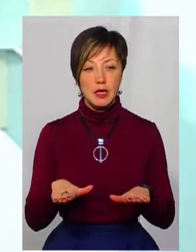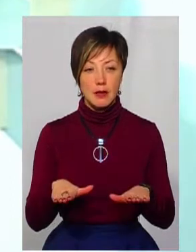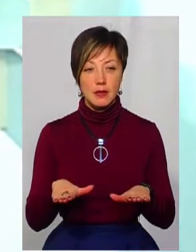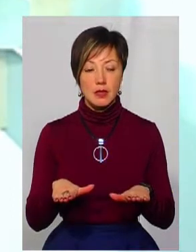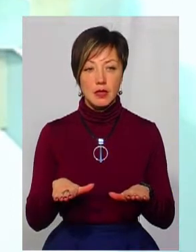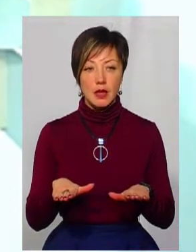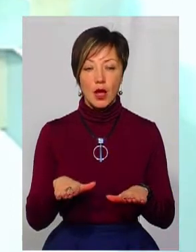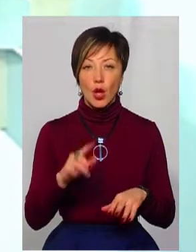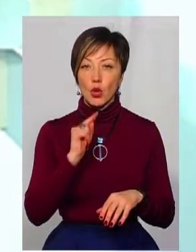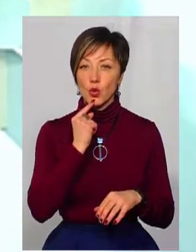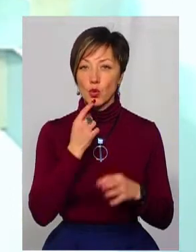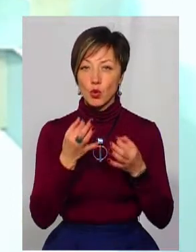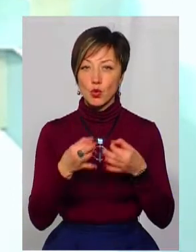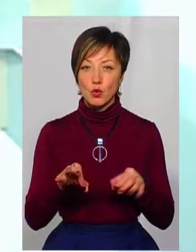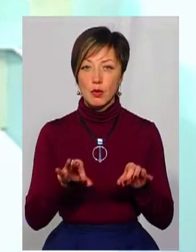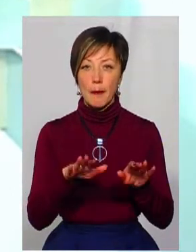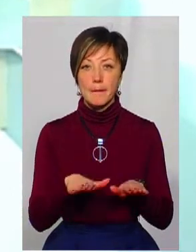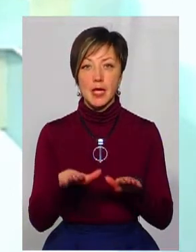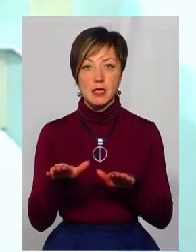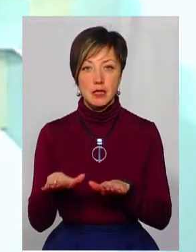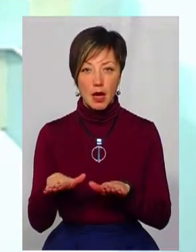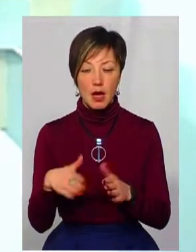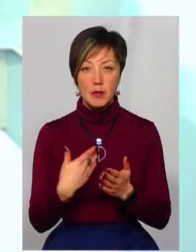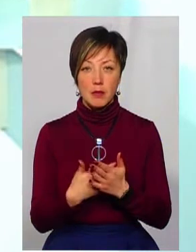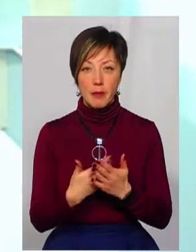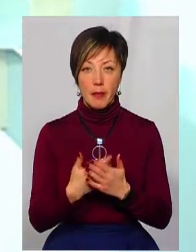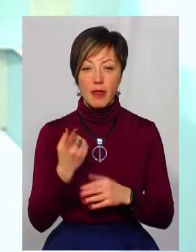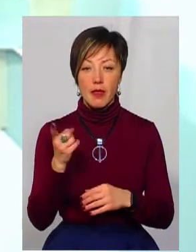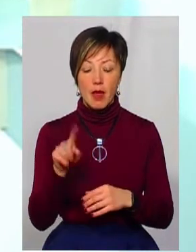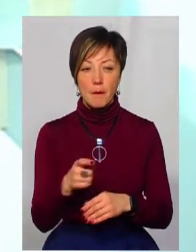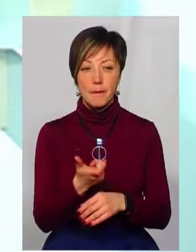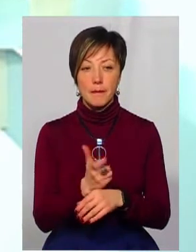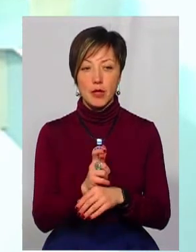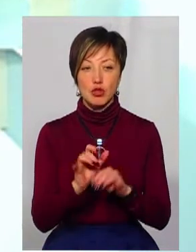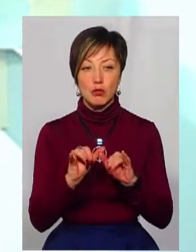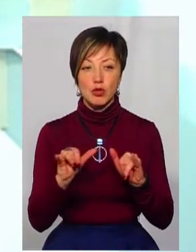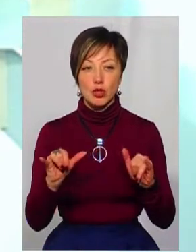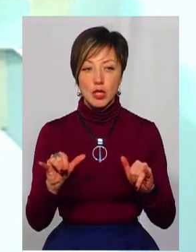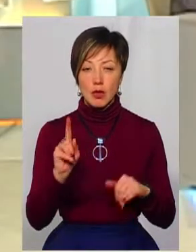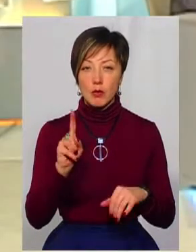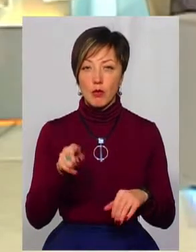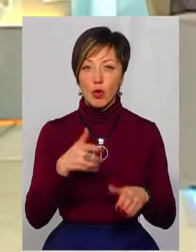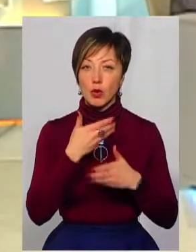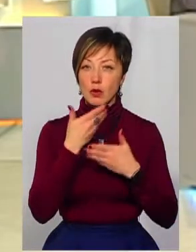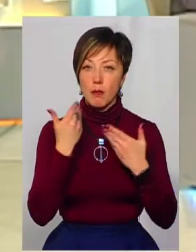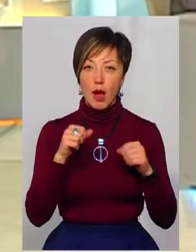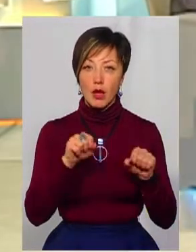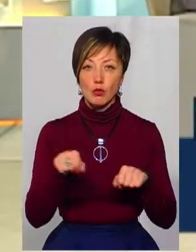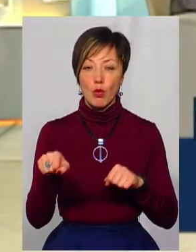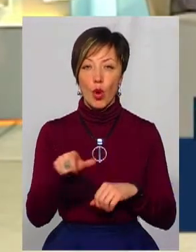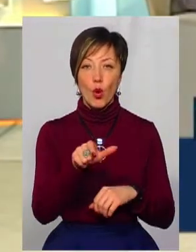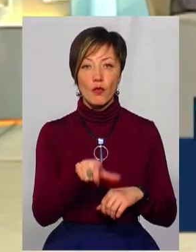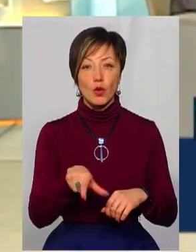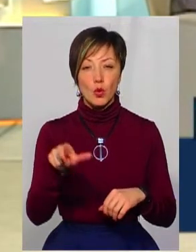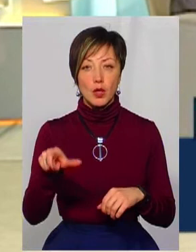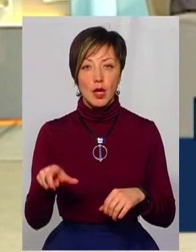в труднодоступних місцях, до прикладу, там воно більш поширене, тому що немає змоги в людей